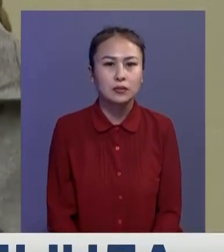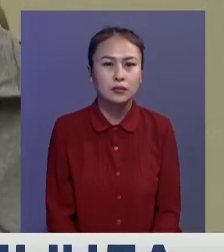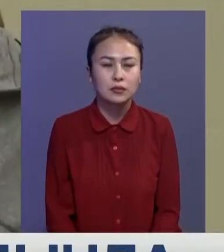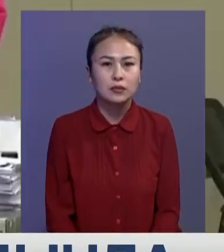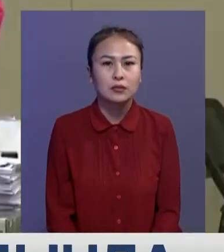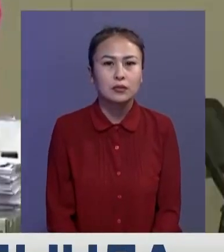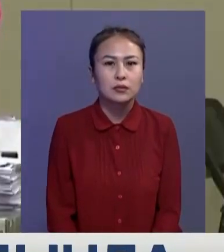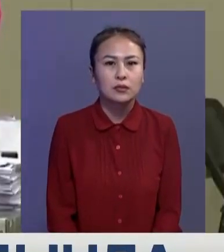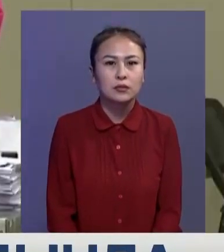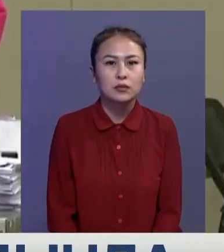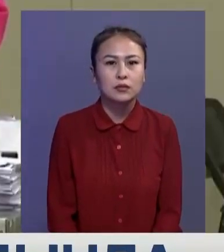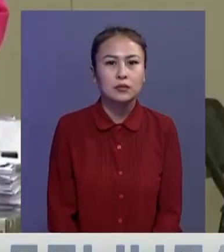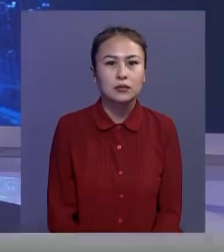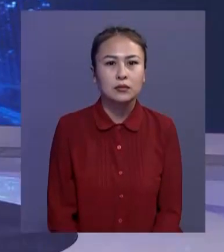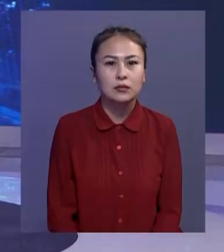арнайы Вашингтоннан.